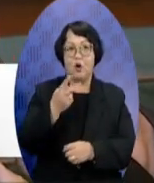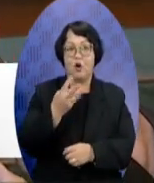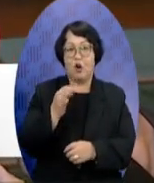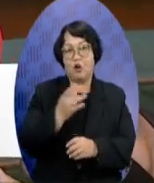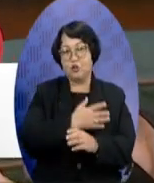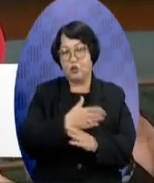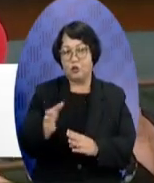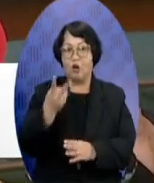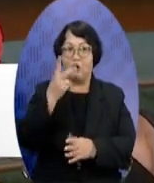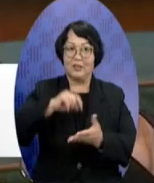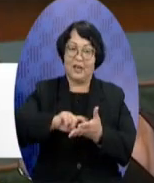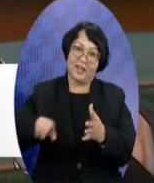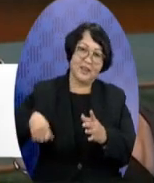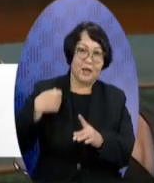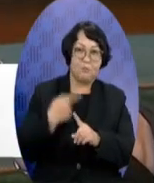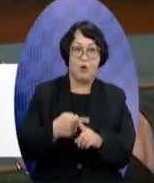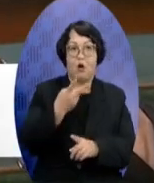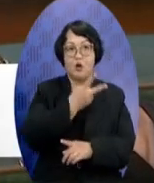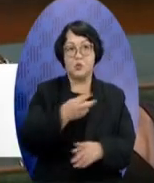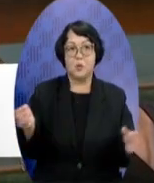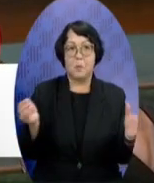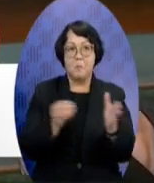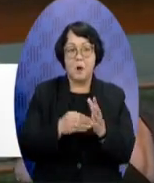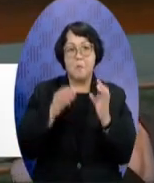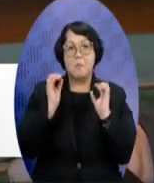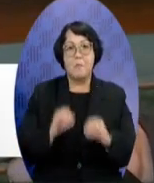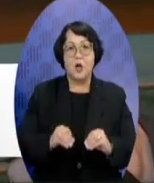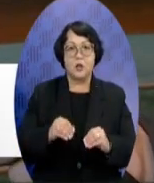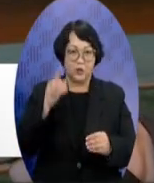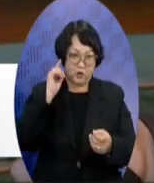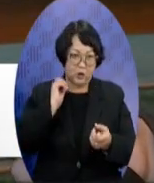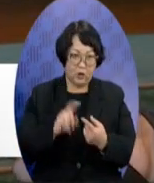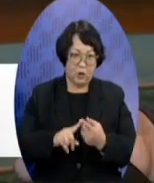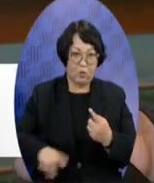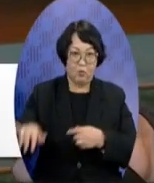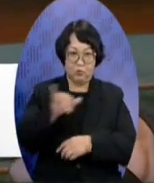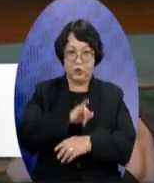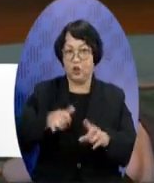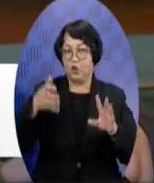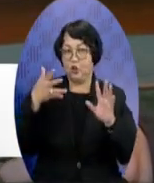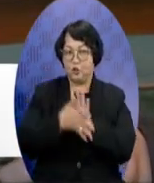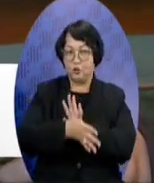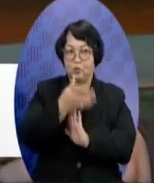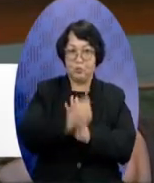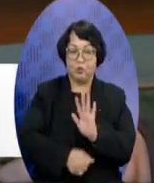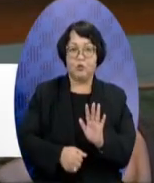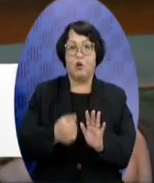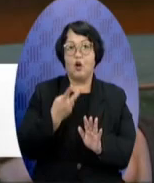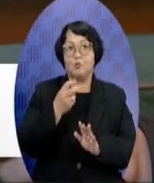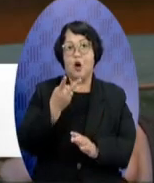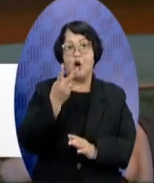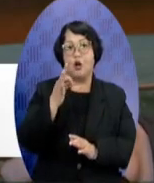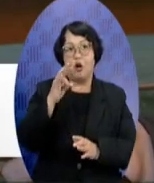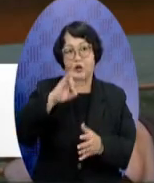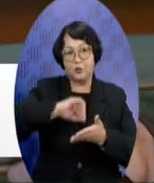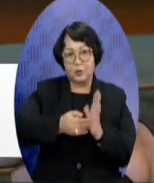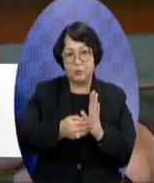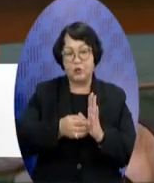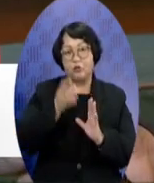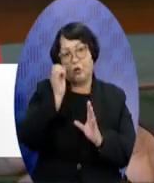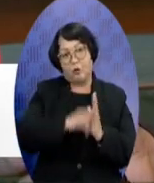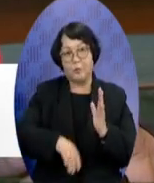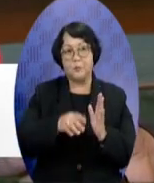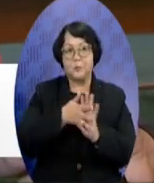байгаа тэтгэлийг 2 дахин нэмэгдүүлж 200 мянган төгрөг хөрөгөхээр улсын төсөвийн 2020 оны улсын төсөвт тосгож бол